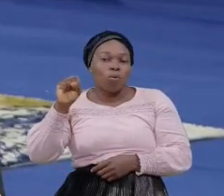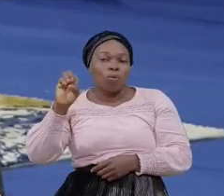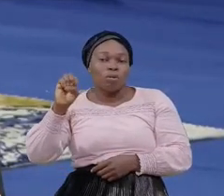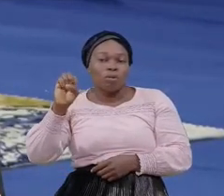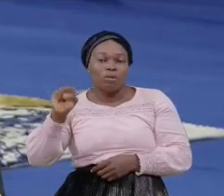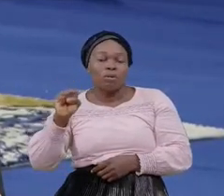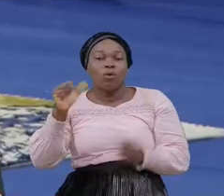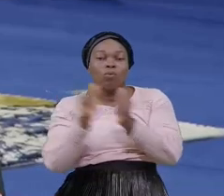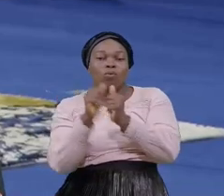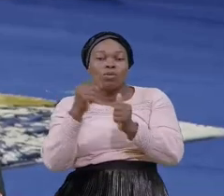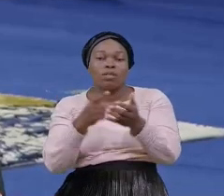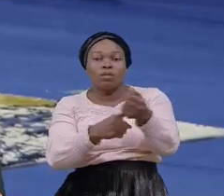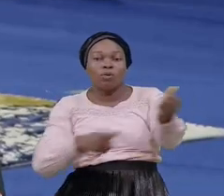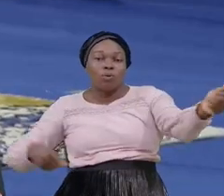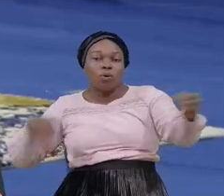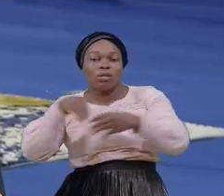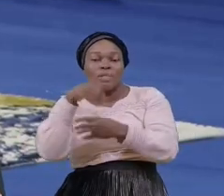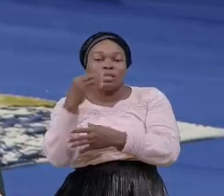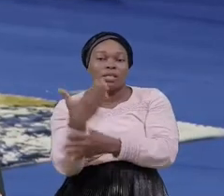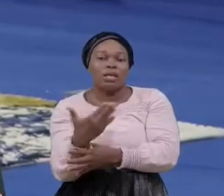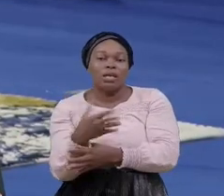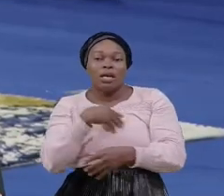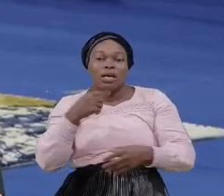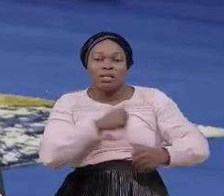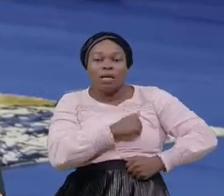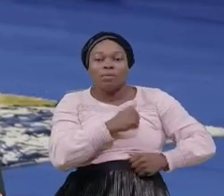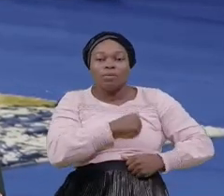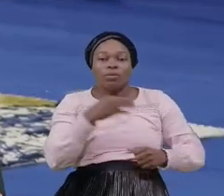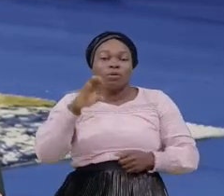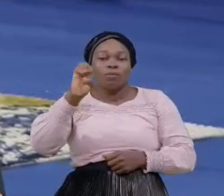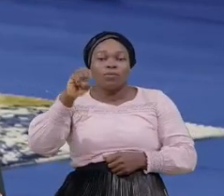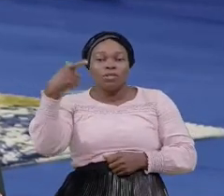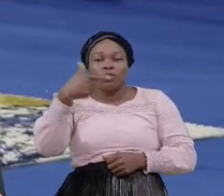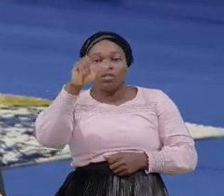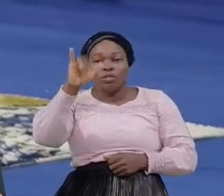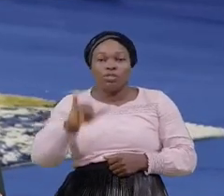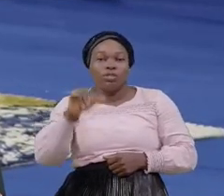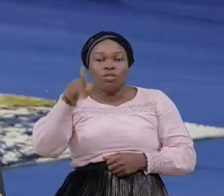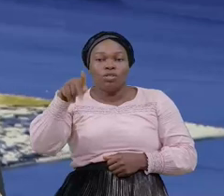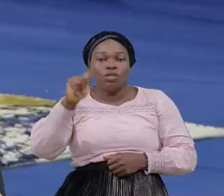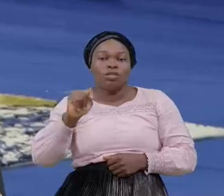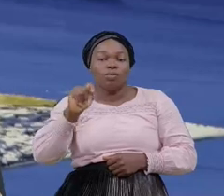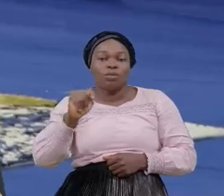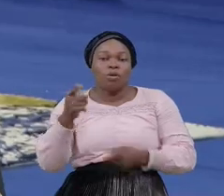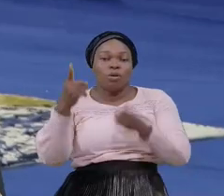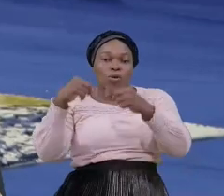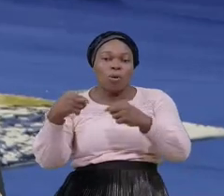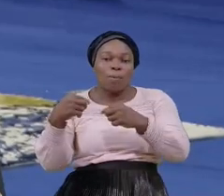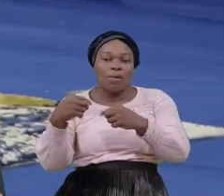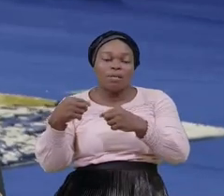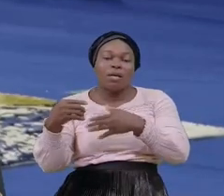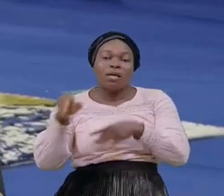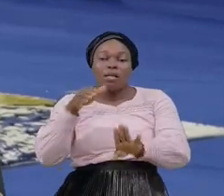verge dans sa main et l'armée de l'Égypte les poursuivait. Et Dieu a dit,